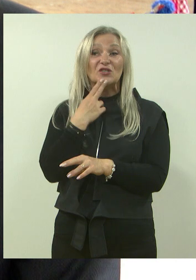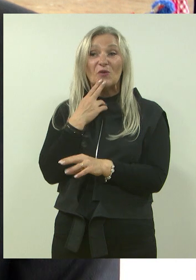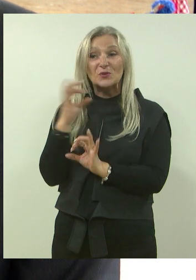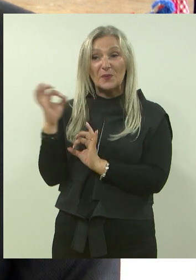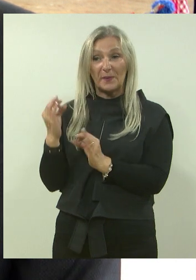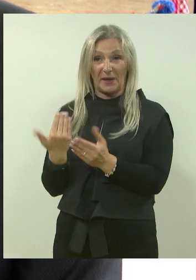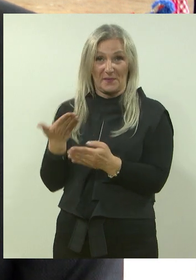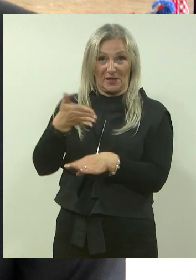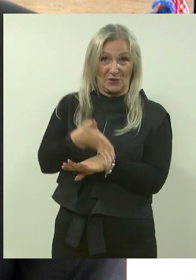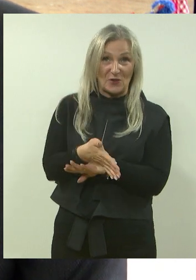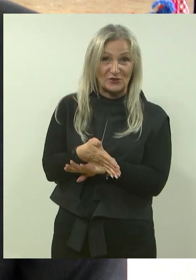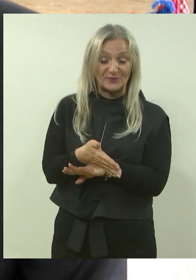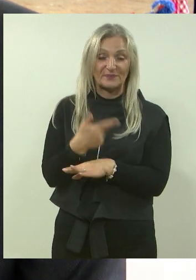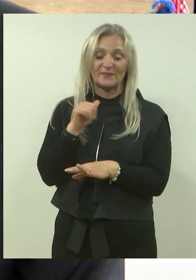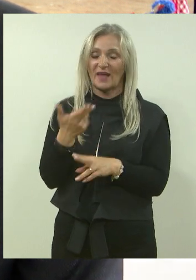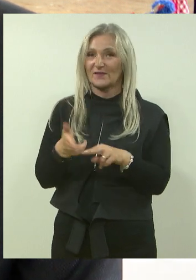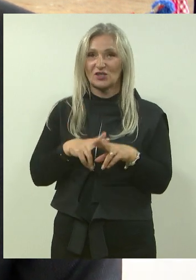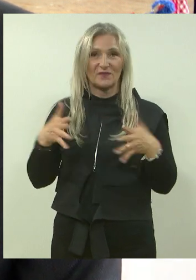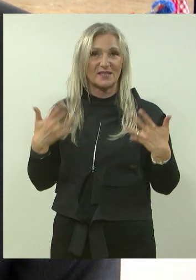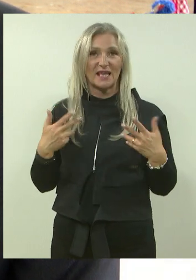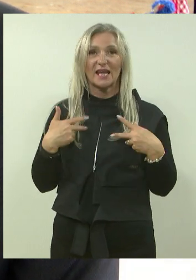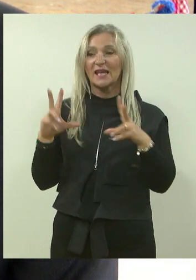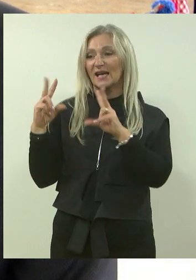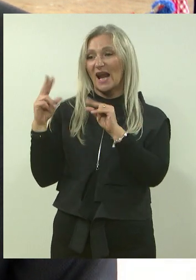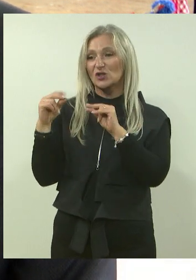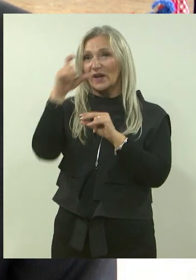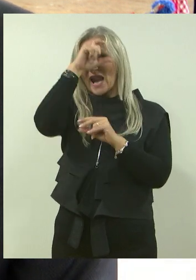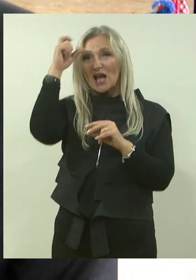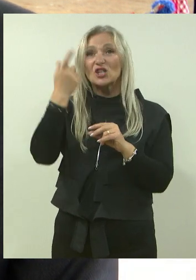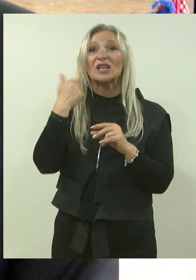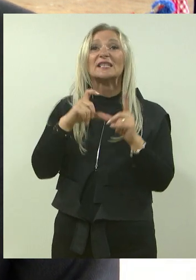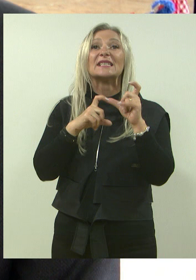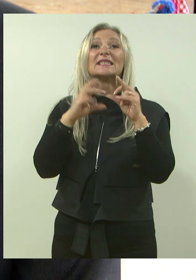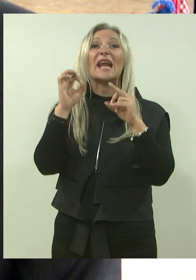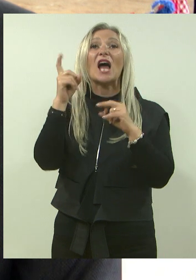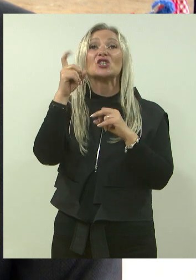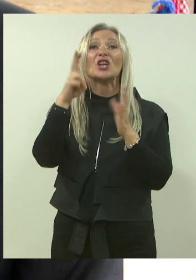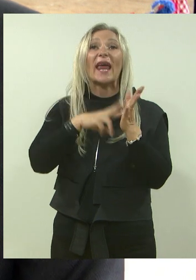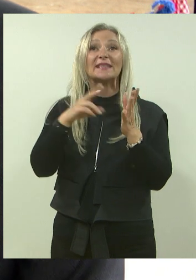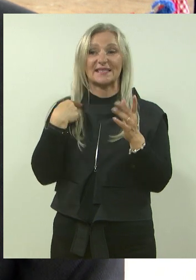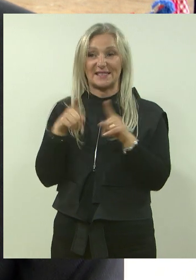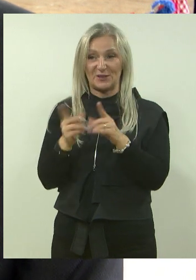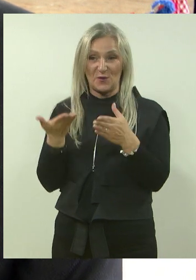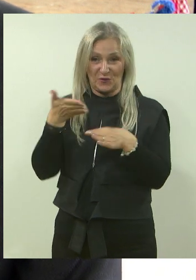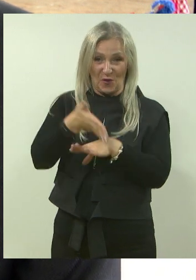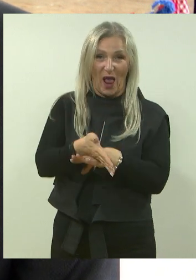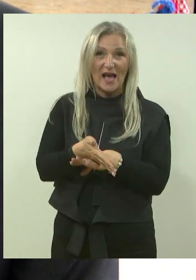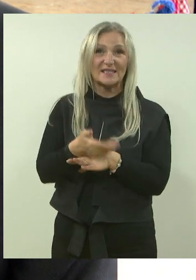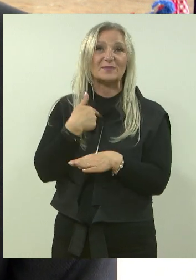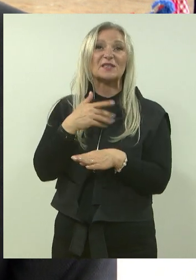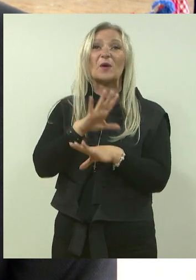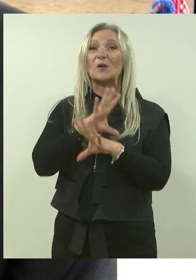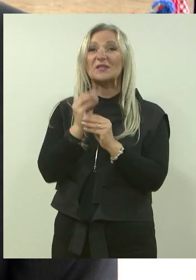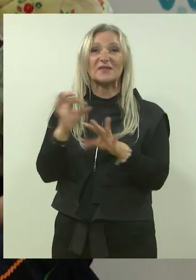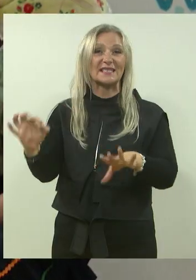pripremili. Najviše me veseli jer evo recimo danas imali smo jedan razgovor, načelnik iz Račinca isto dolazi ovdje, tako da smo svi danas sretni, zadovoljni